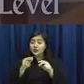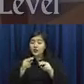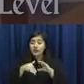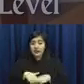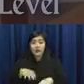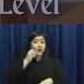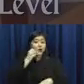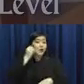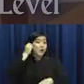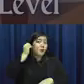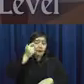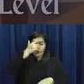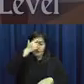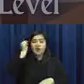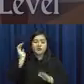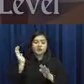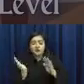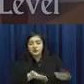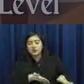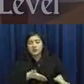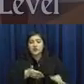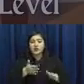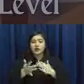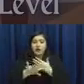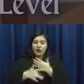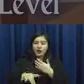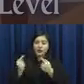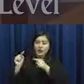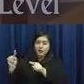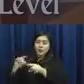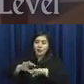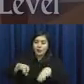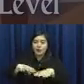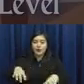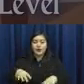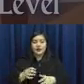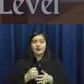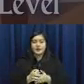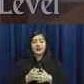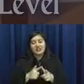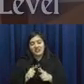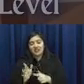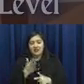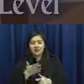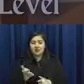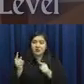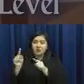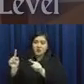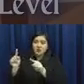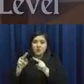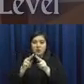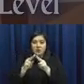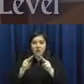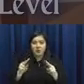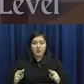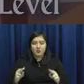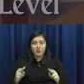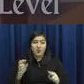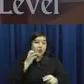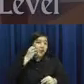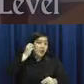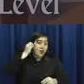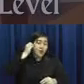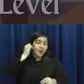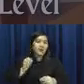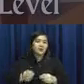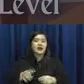ka para sa ikatataguyod ng iyong pamilya. Pero sabi ng Biblia, it is in vain. Young. You see, sabi